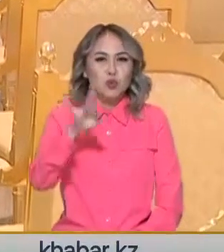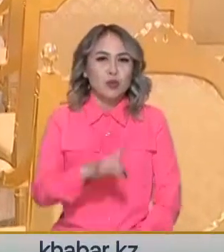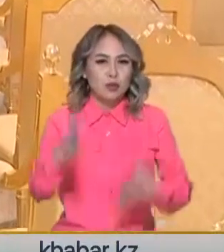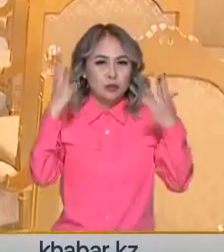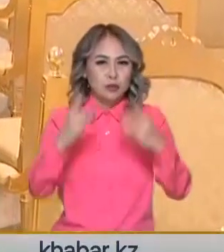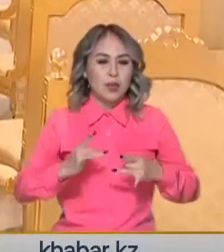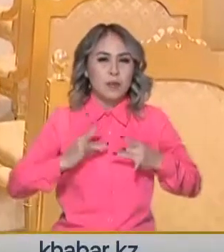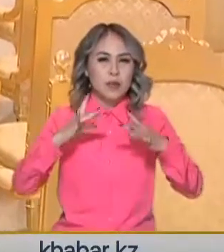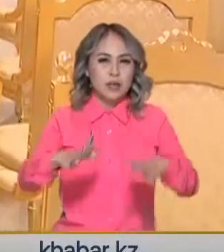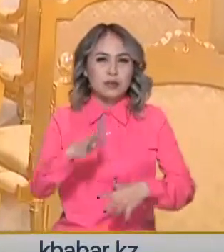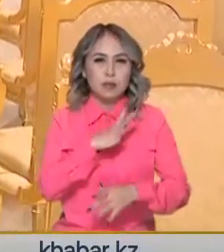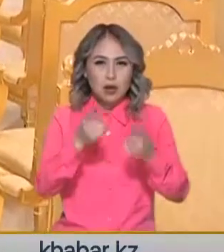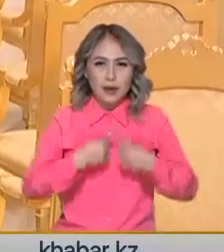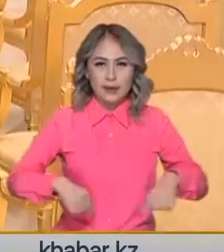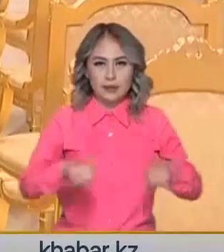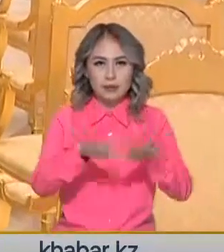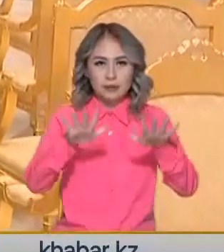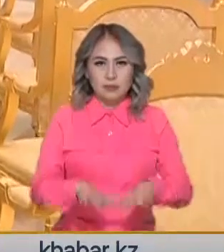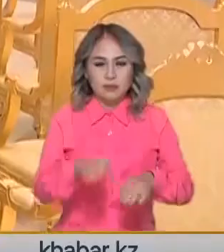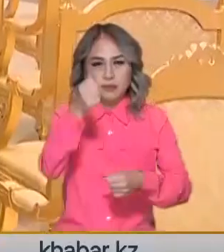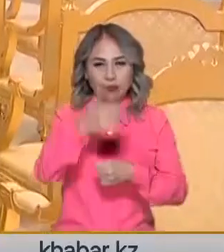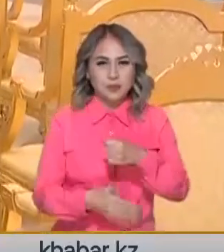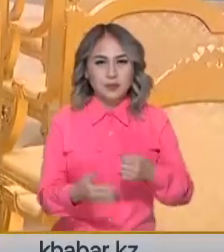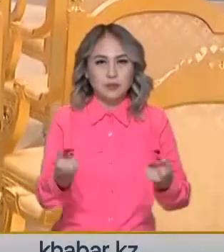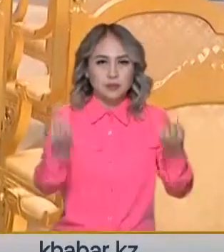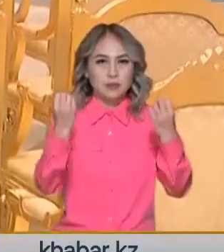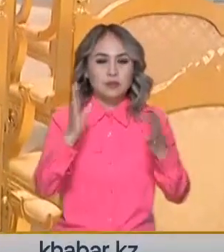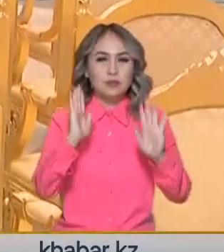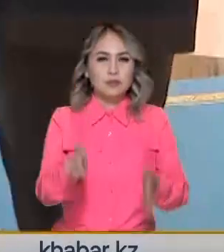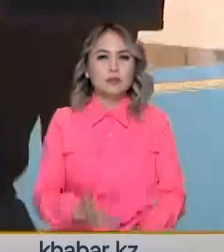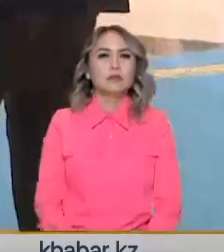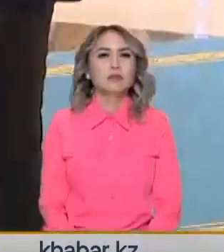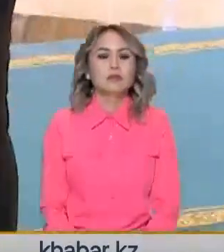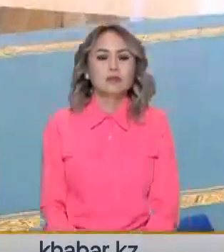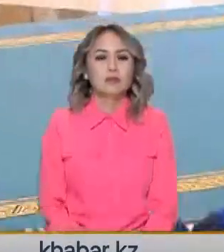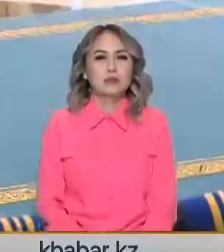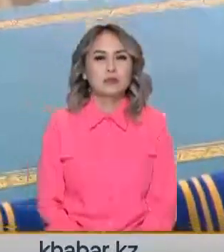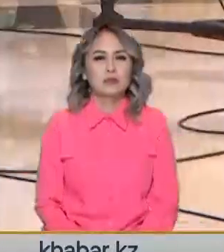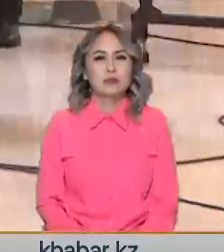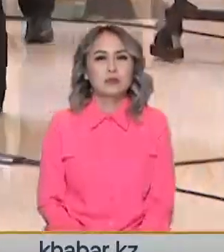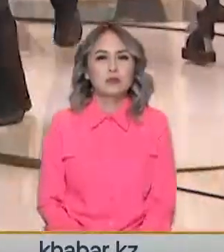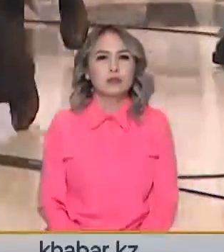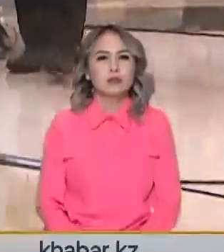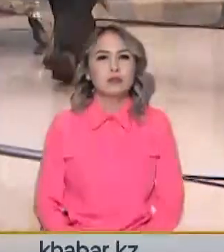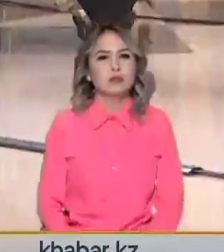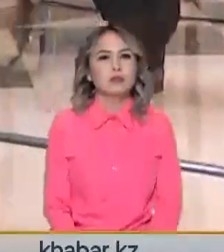орай ұйымдастырылған шара дәл осы орталық салтанатты холда өтейін деп тұр.